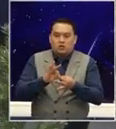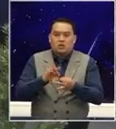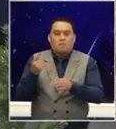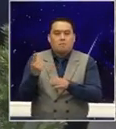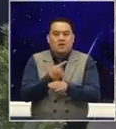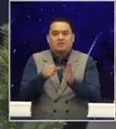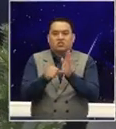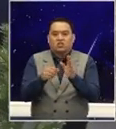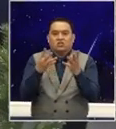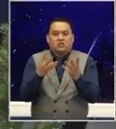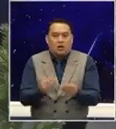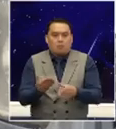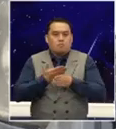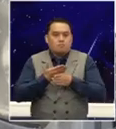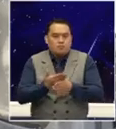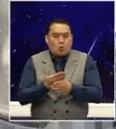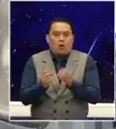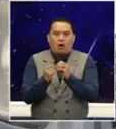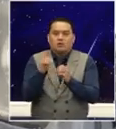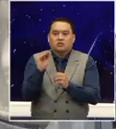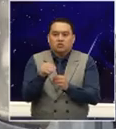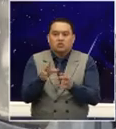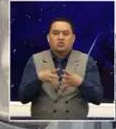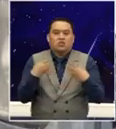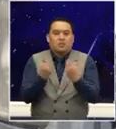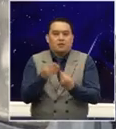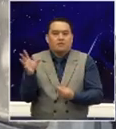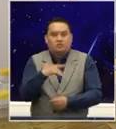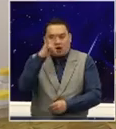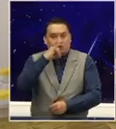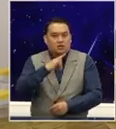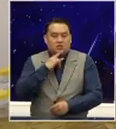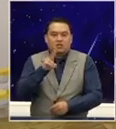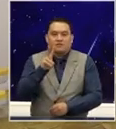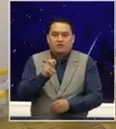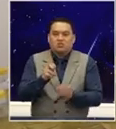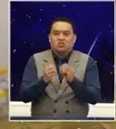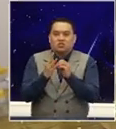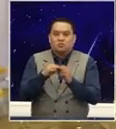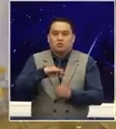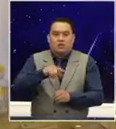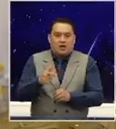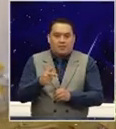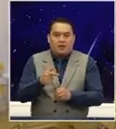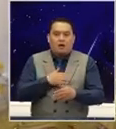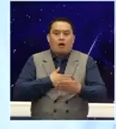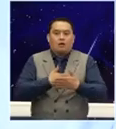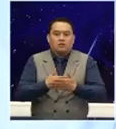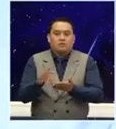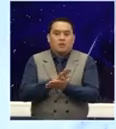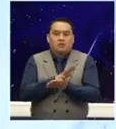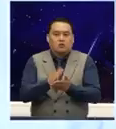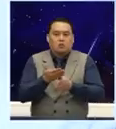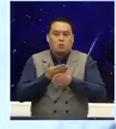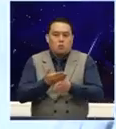первые 6 дней была оказана помощь 11 600 семьям по всей стране на 214 миллионов тенге. Волонтеры и предприниматели